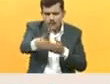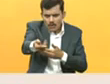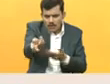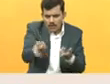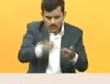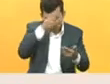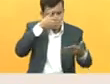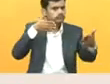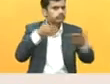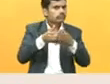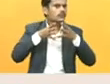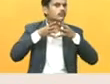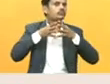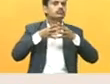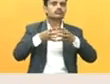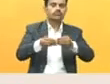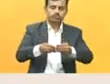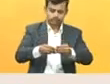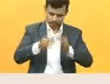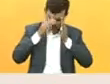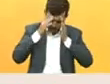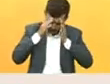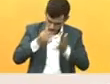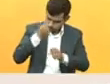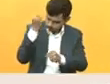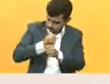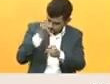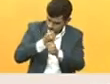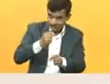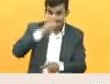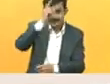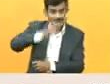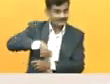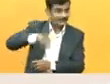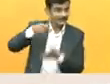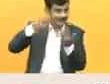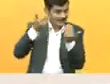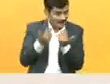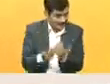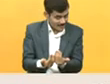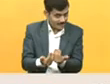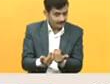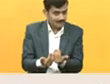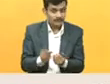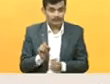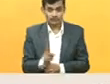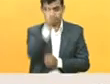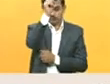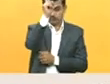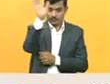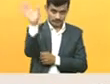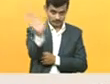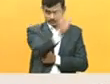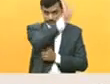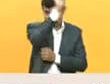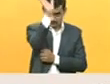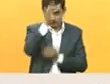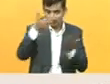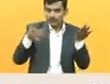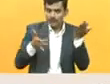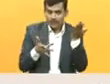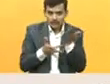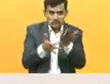के लिए कितने विजनरी हैं। हमारा देश आज स्पेस टेक्नोलॉजी में